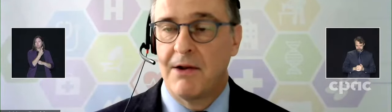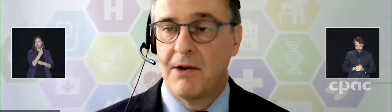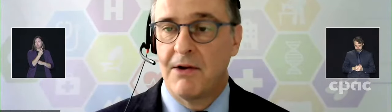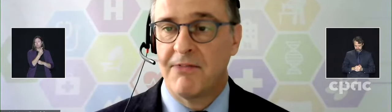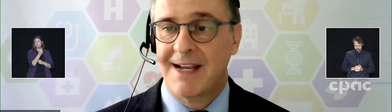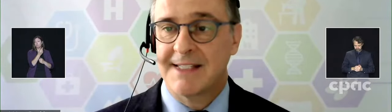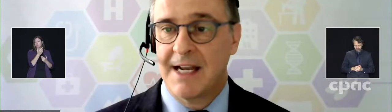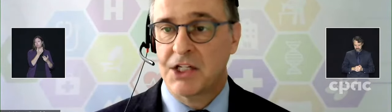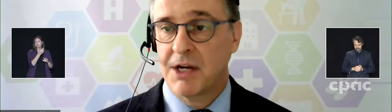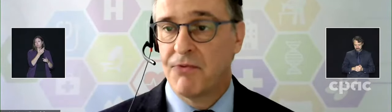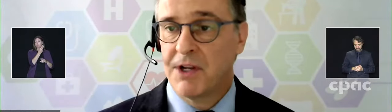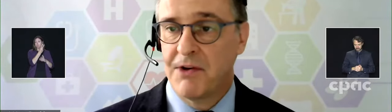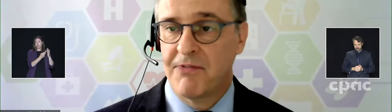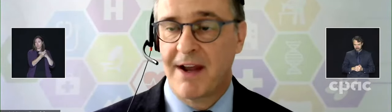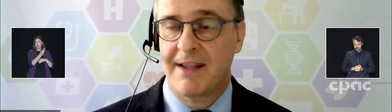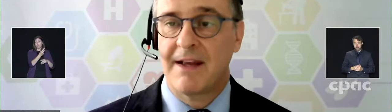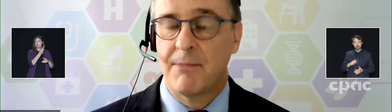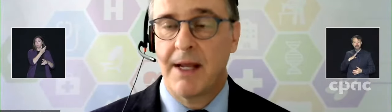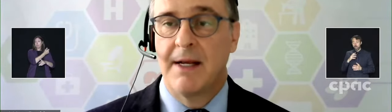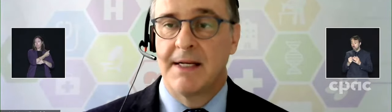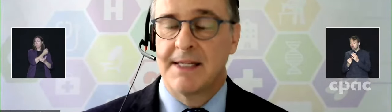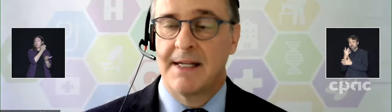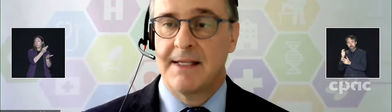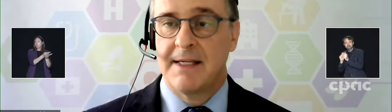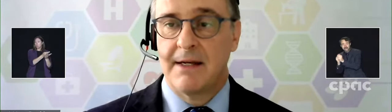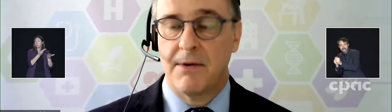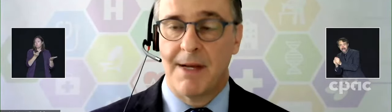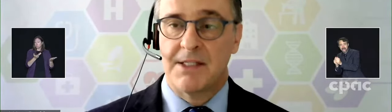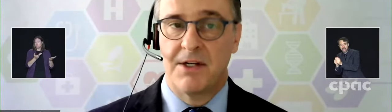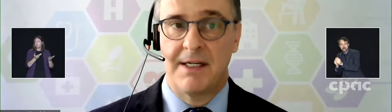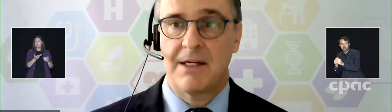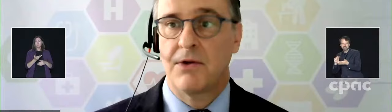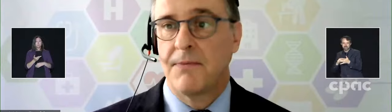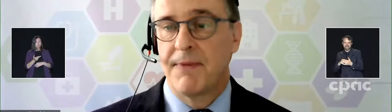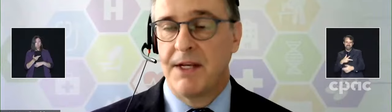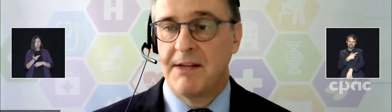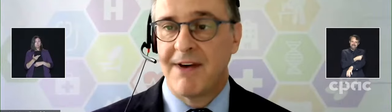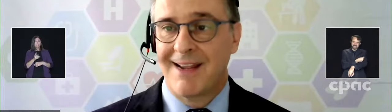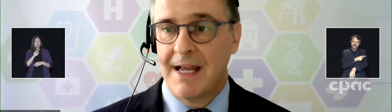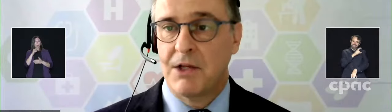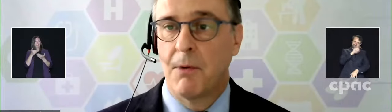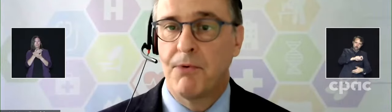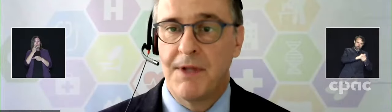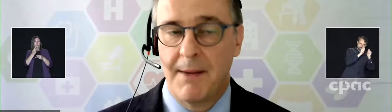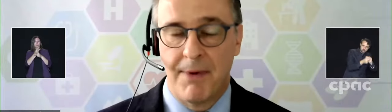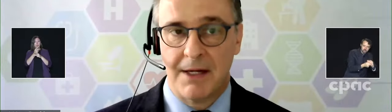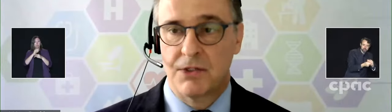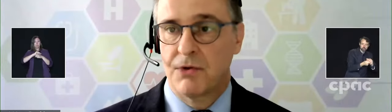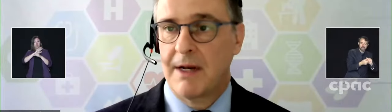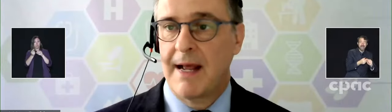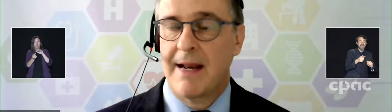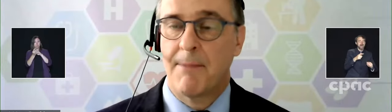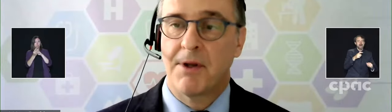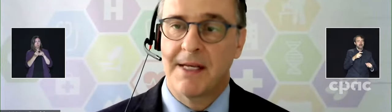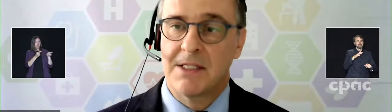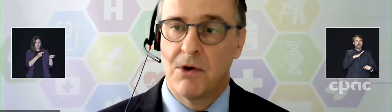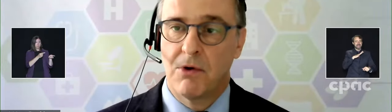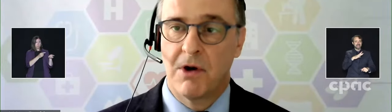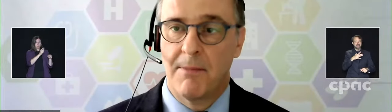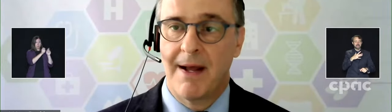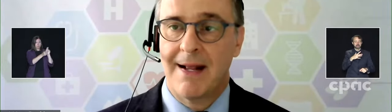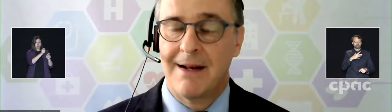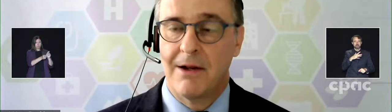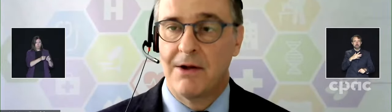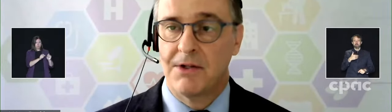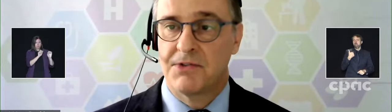le vaccin à chaque fois qu'il y un variant? Bien, ça a été mentionné qu'il y a des variants qui ont peu d'impact sur la protection